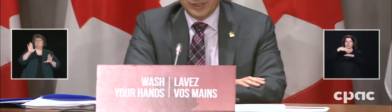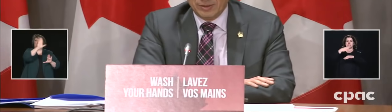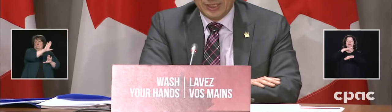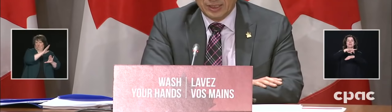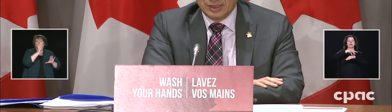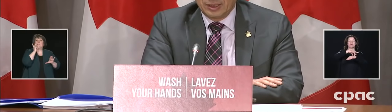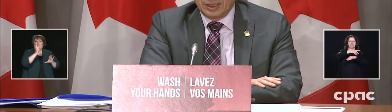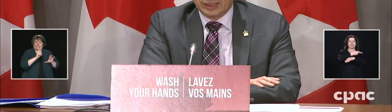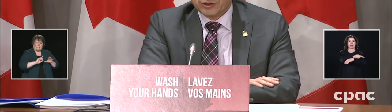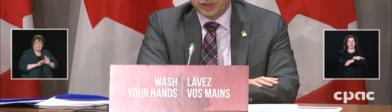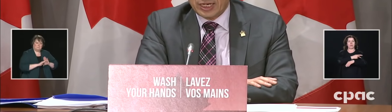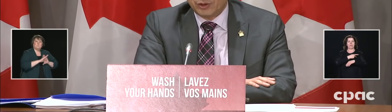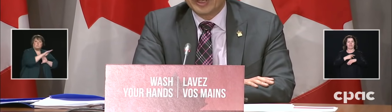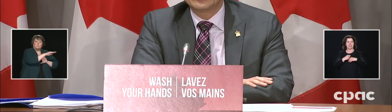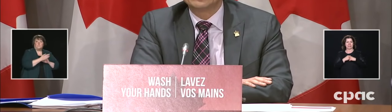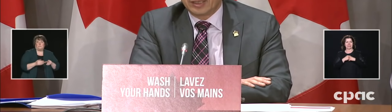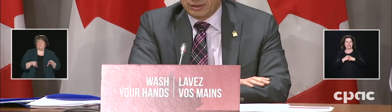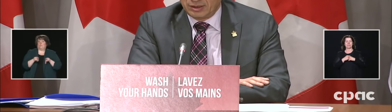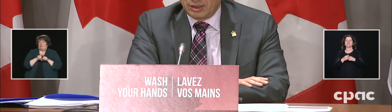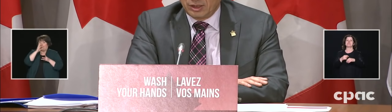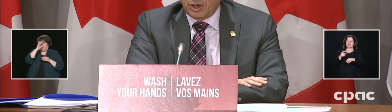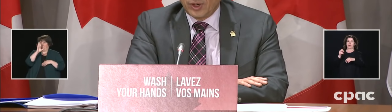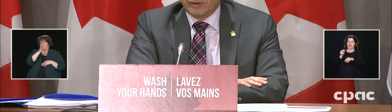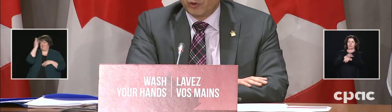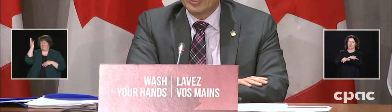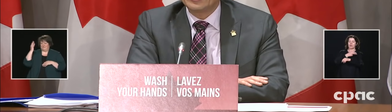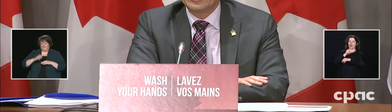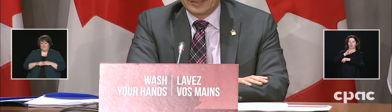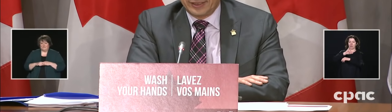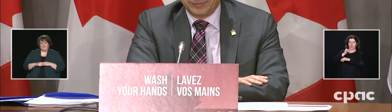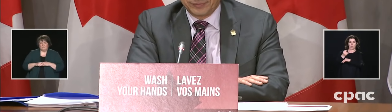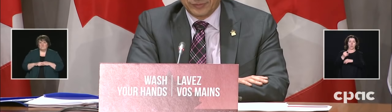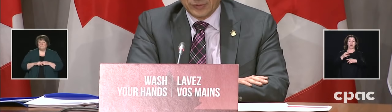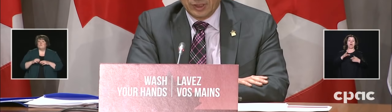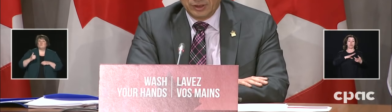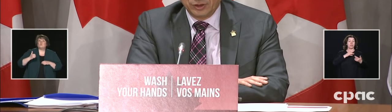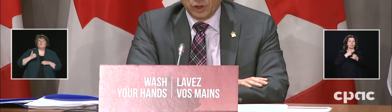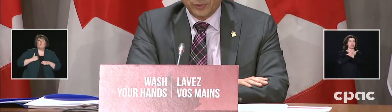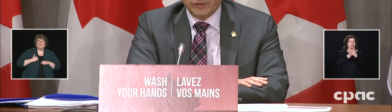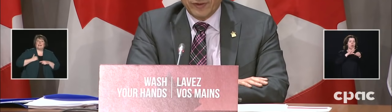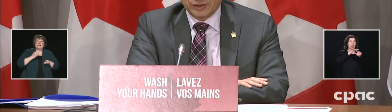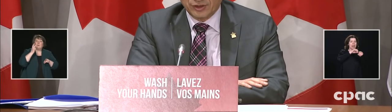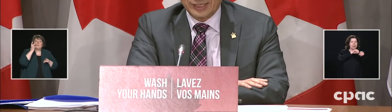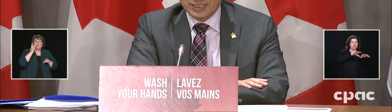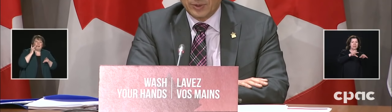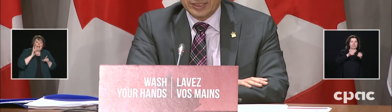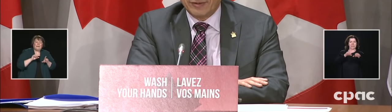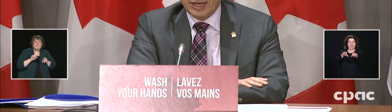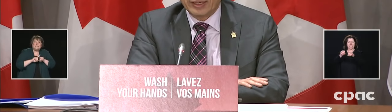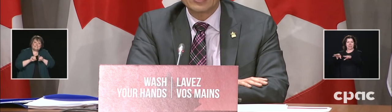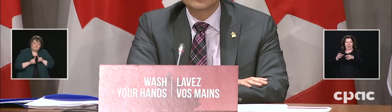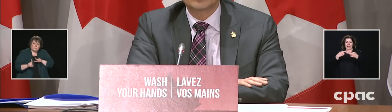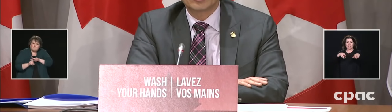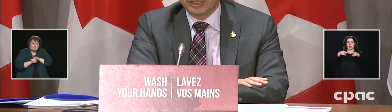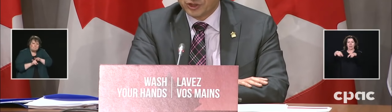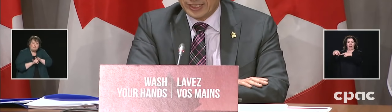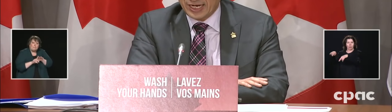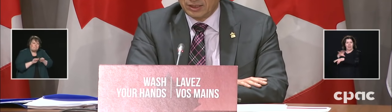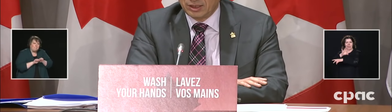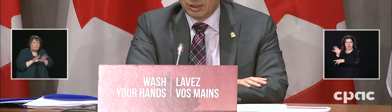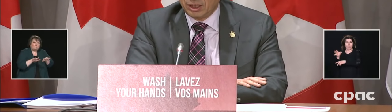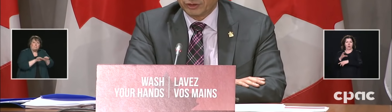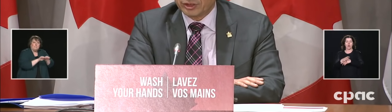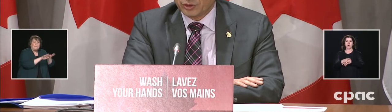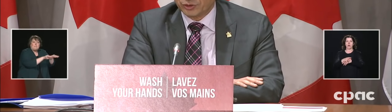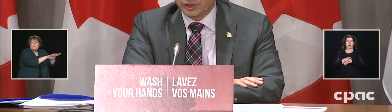plusieurs épidémies régionales au Canada, comme on le voit ici. De nombreux facteurs expliquent ces variations